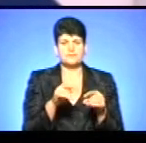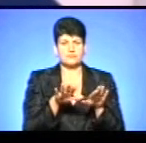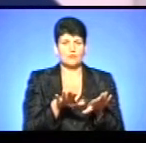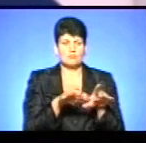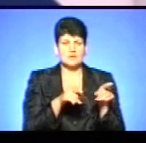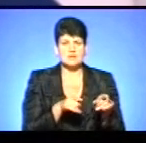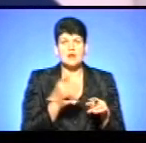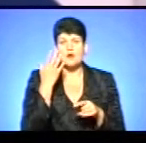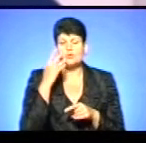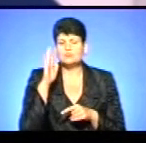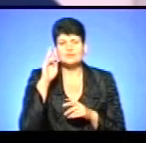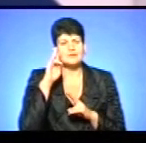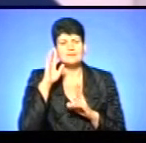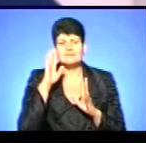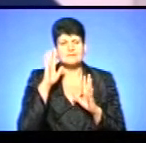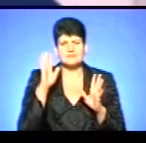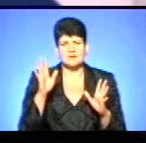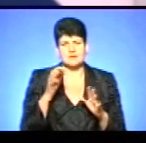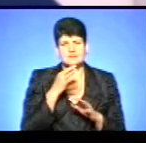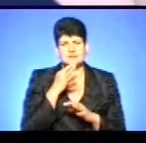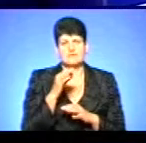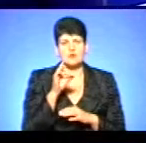не знають, повідомив міський голова Ланівець Роман